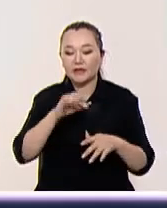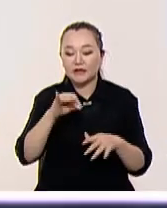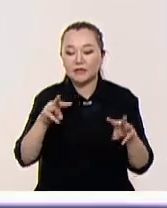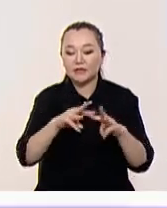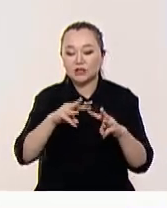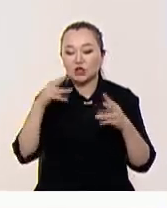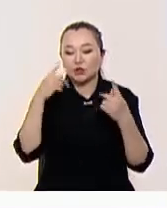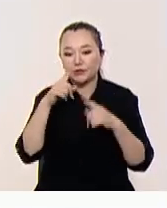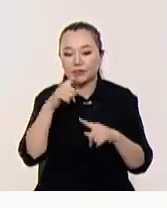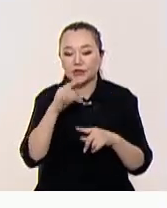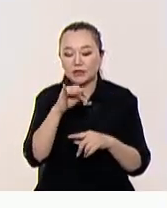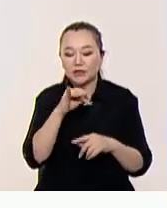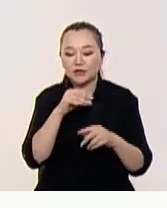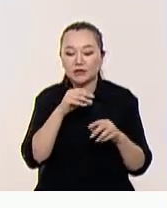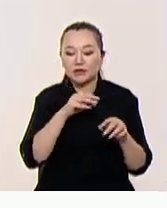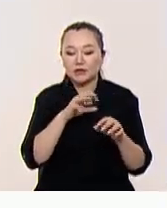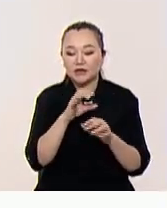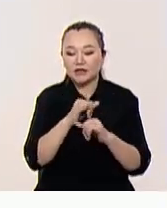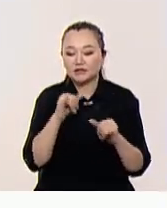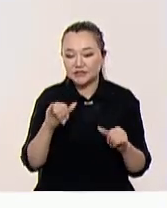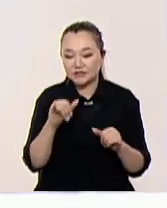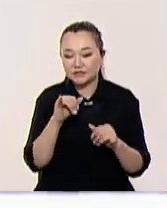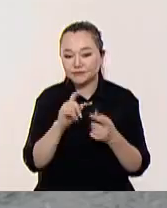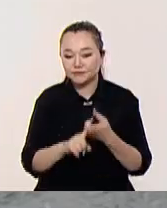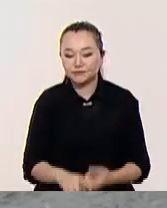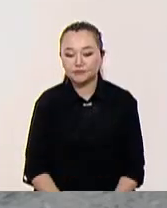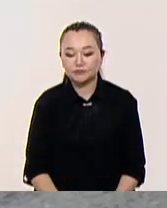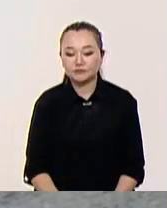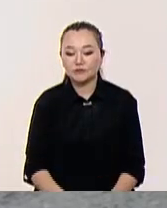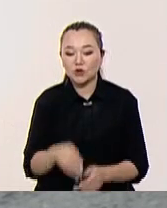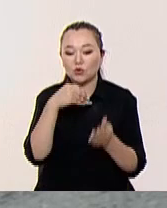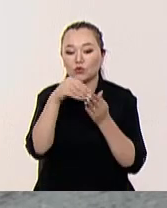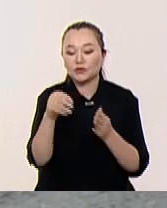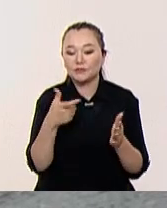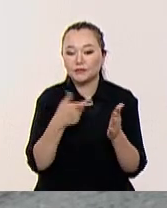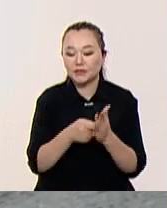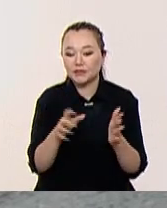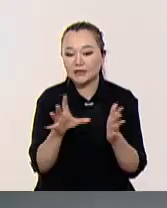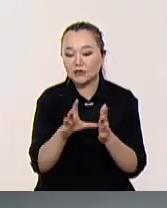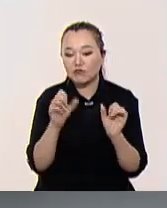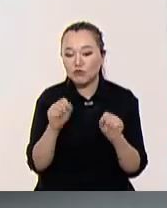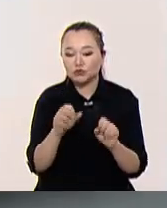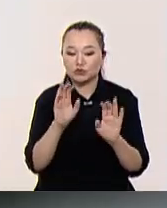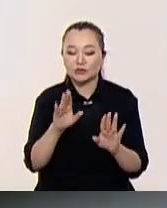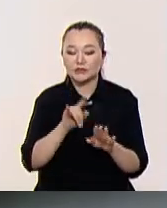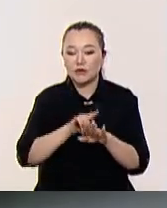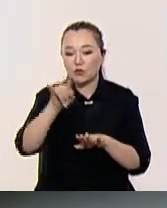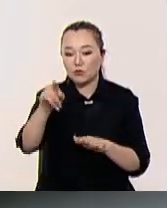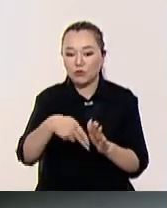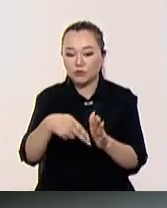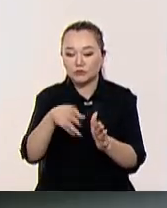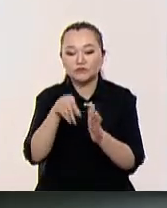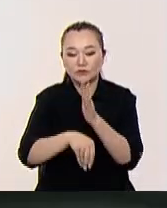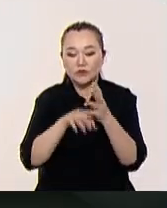Министерства индустрии и инфраструктурного развития. Купить электронный билет теперь можно не только на самолет или поезд, но и